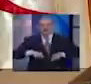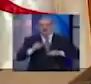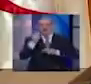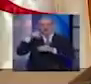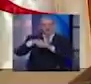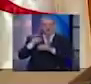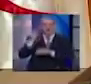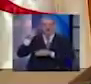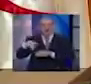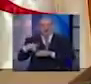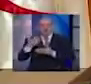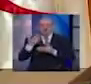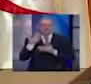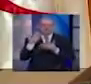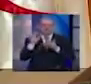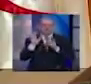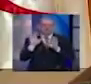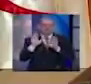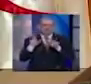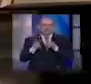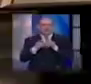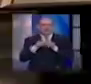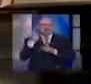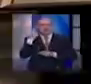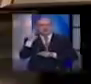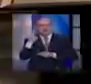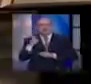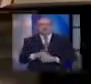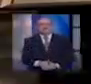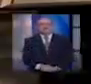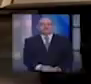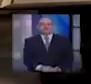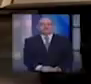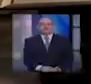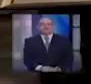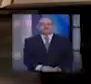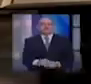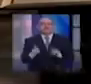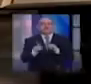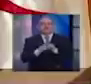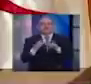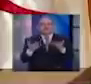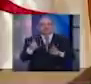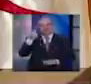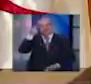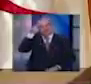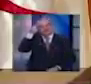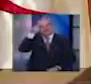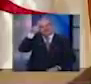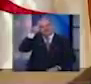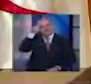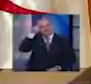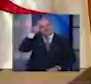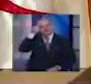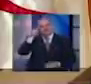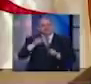intérieure qui s'est effondrée. Encore une fois, il y a eu le confinement. Il y a eu la pandémie. Il y a eu, on n'a pas beaucoup travaillé, etc. Mais